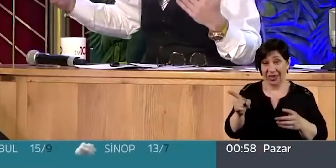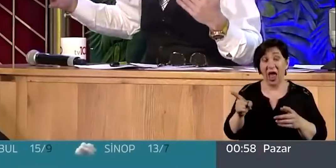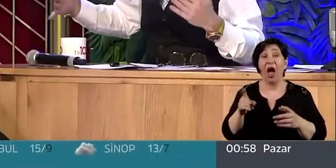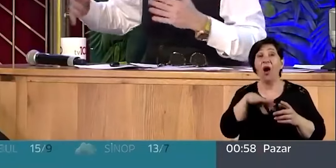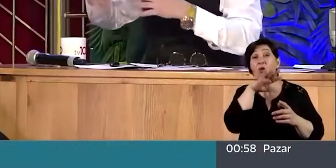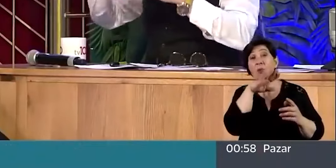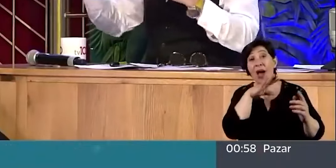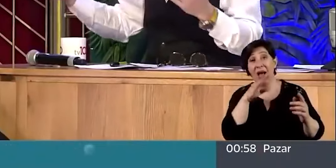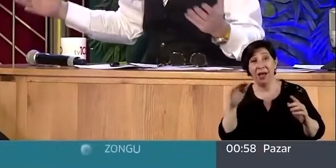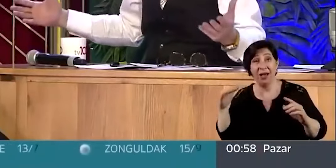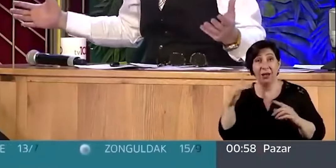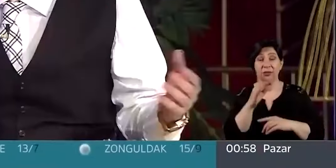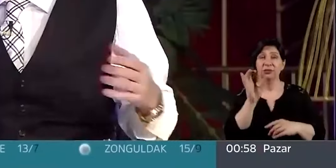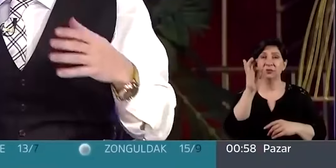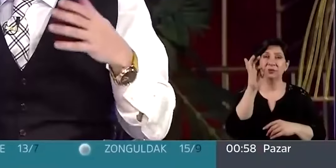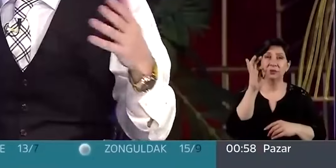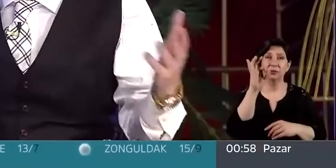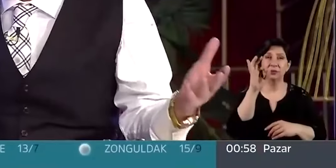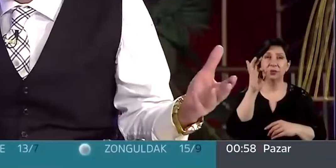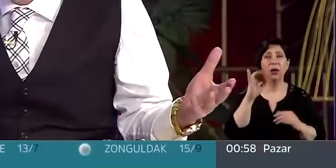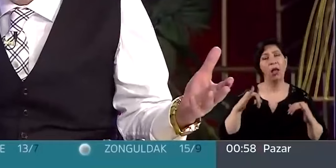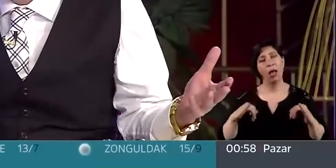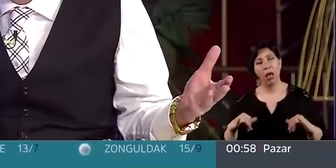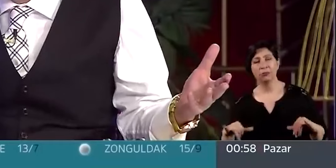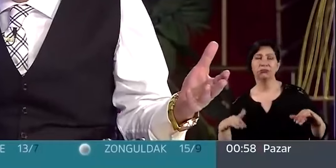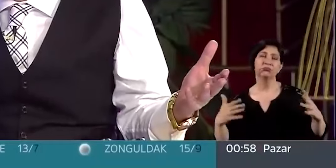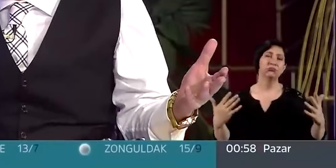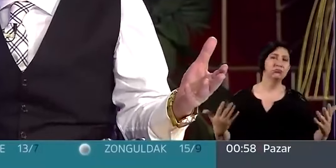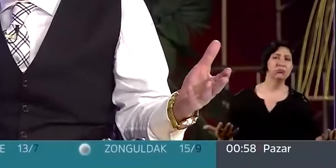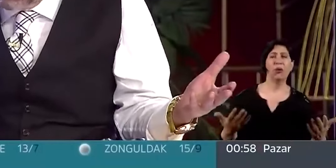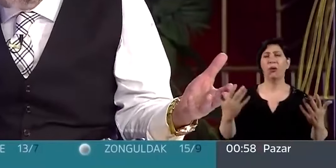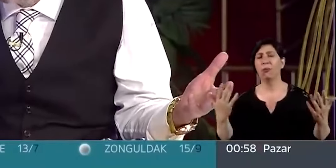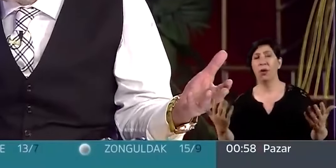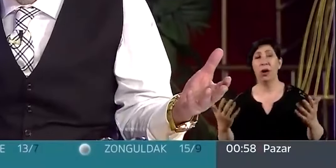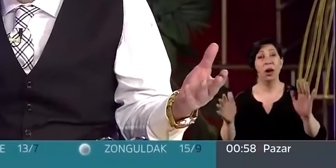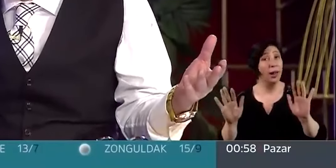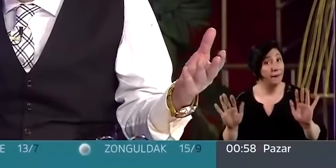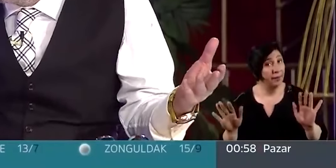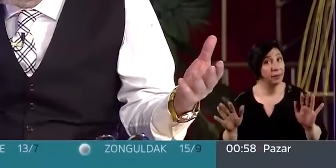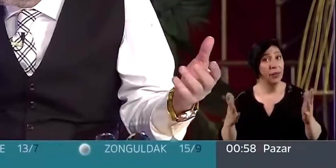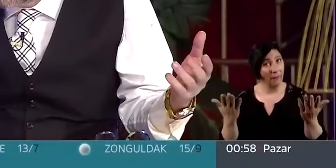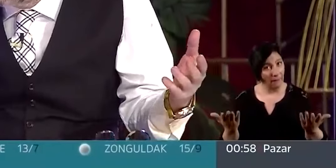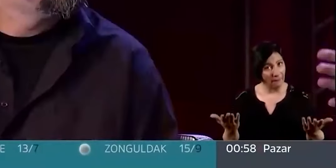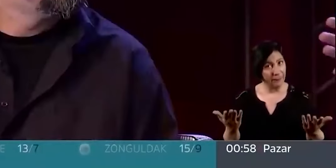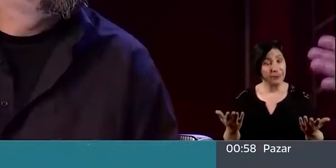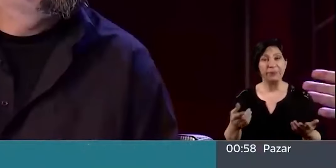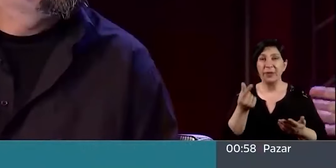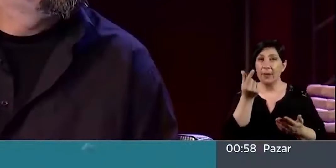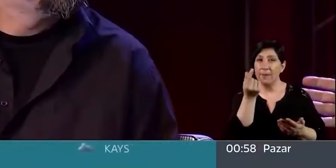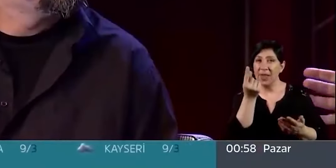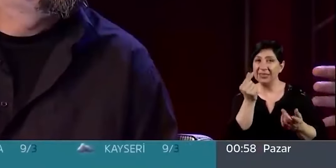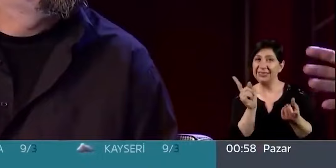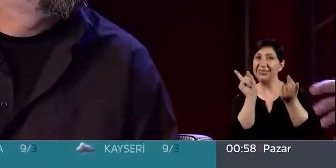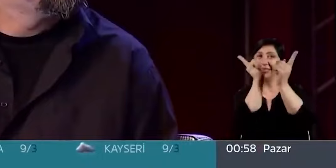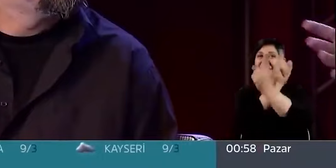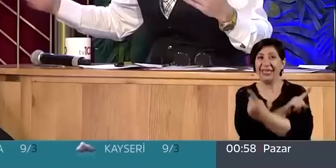Anadolu'dan Avrupa'ya geçiş 0. Ferah feza. Evet. Peki baba, yani biraz da